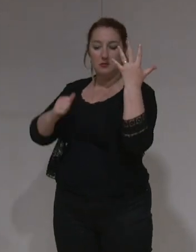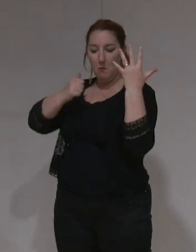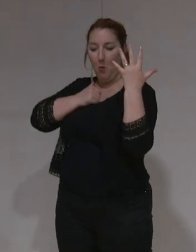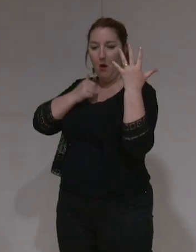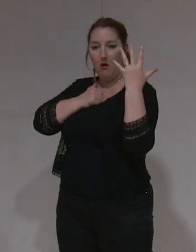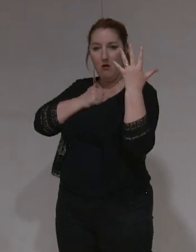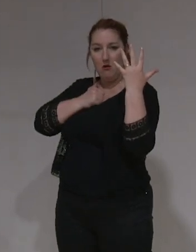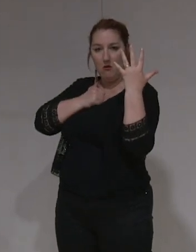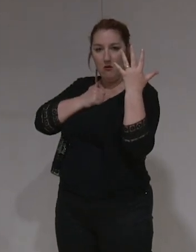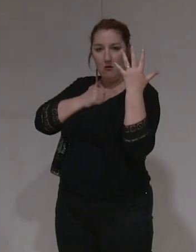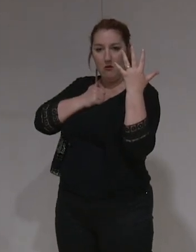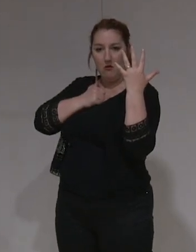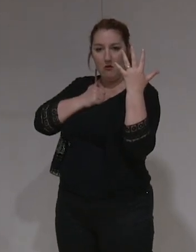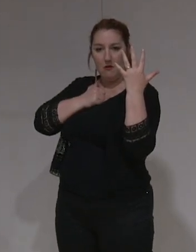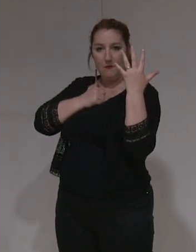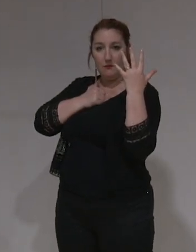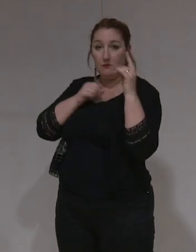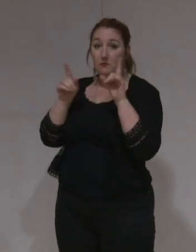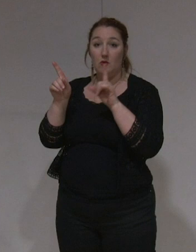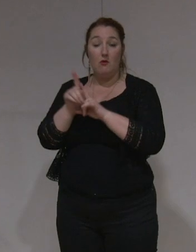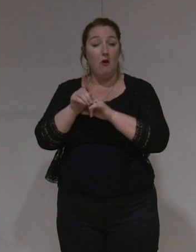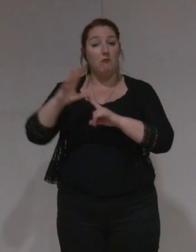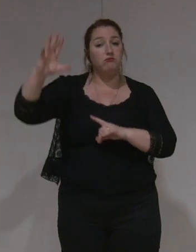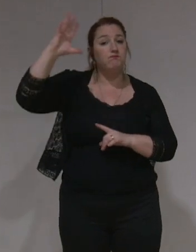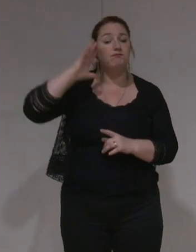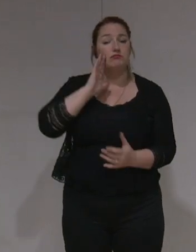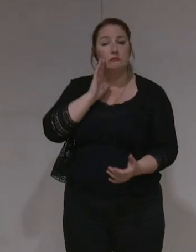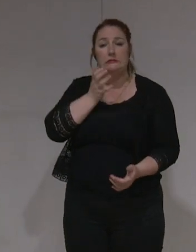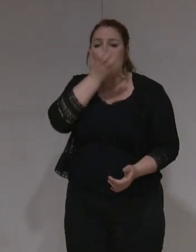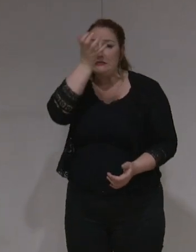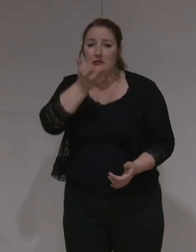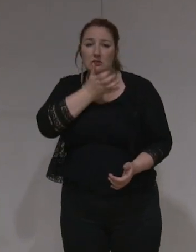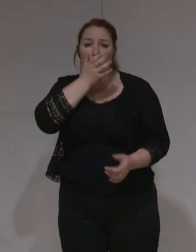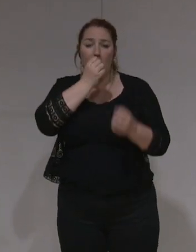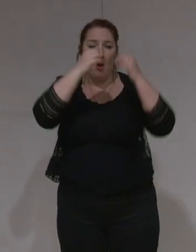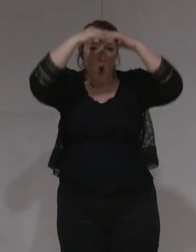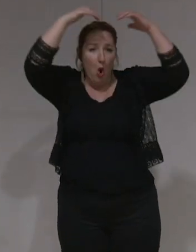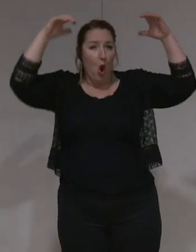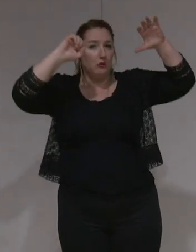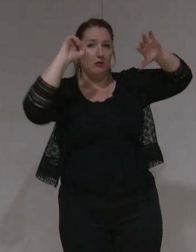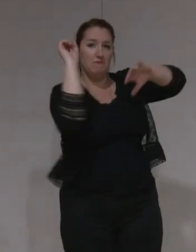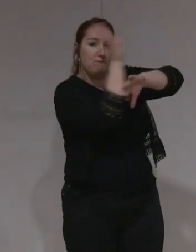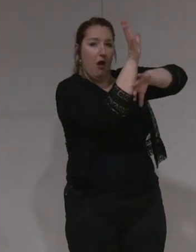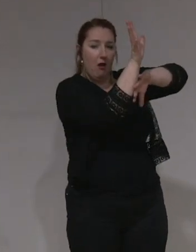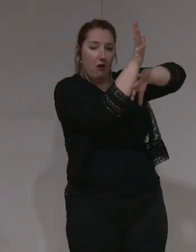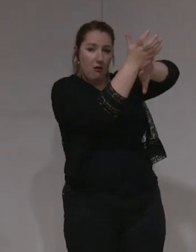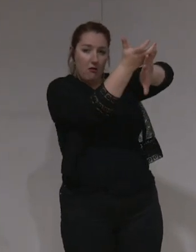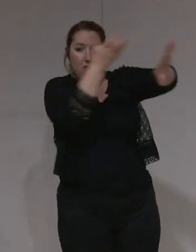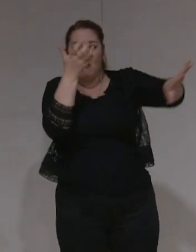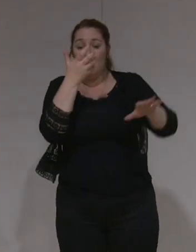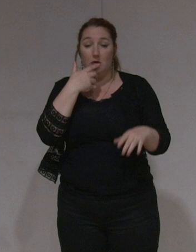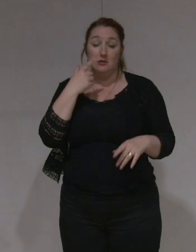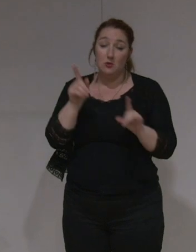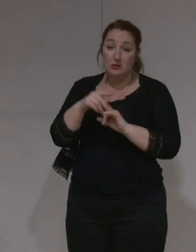la main négative qu'on trouve sur les parois des grottes préhistoriques c'est aussi la main de l'artiste évidemment celle du sculpteur